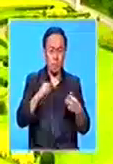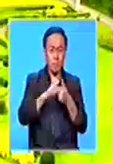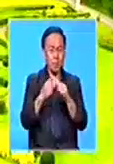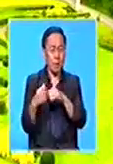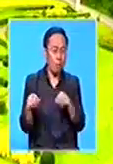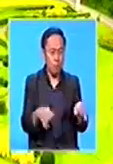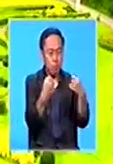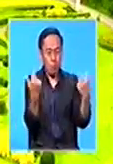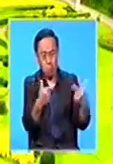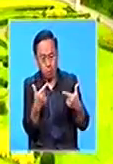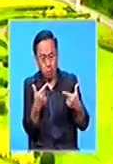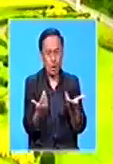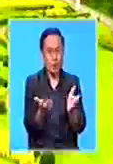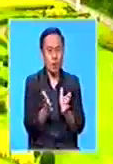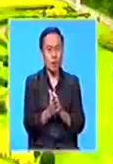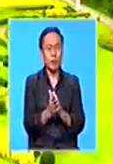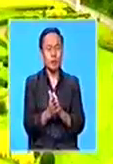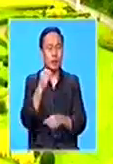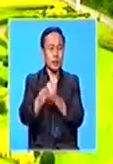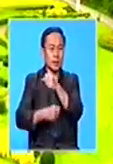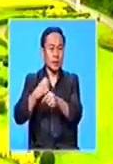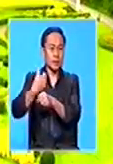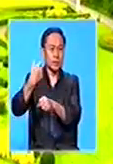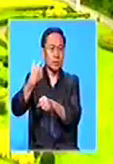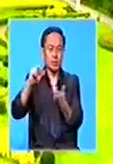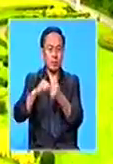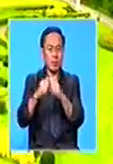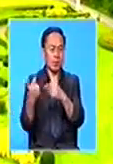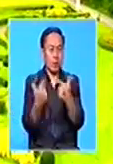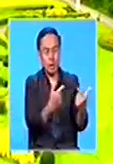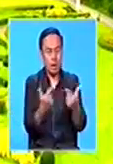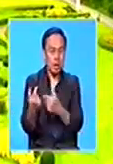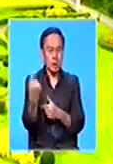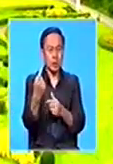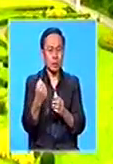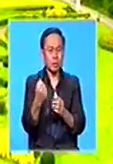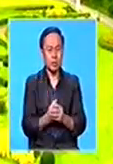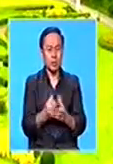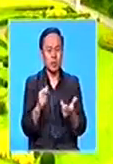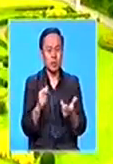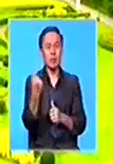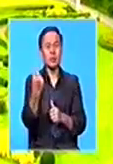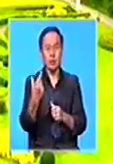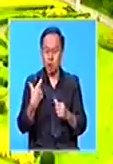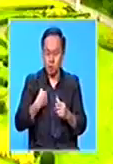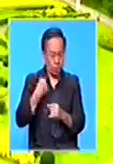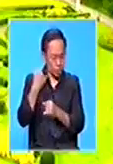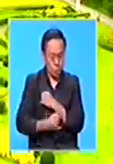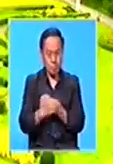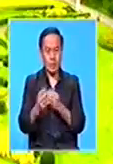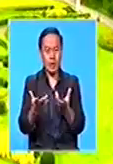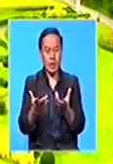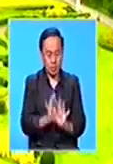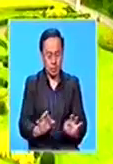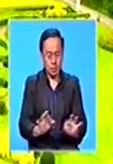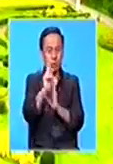นะแล้วเดี๋ยวก็ดีกันขัดแย้งกันแต่10ปีที่ผ่านมามีอยู่เรื่องเดียวที่ไม่ยอมดีกันนะก็รู้อยู่ว่าเรื่องอะไรนะแต่มันต้องกฎ